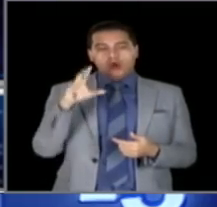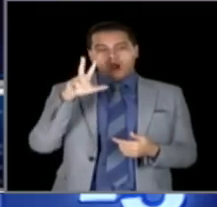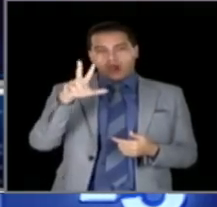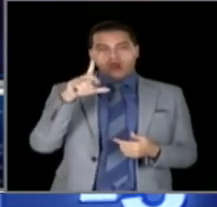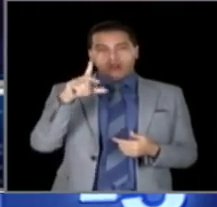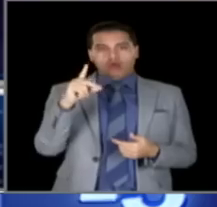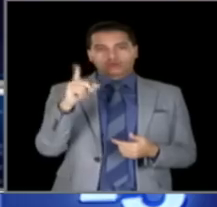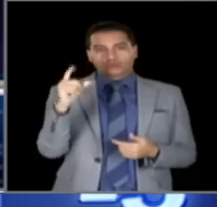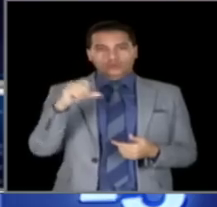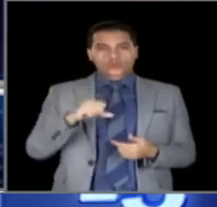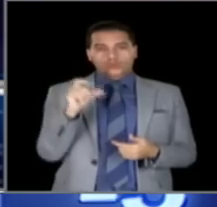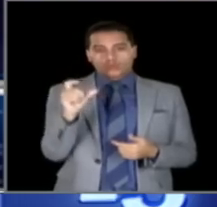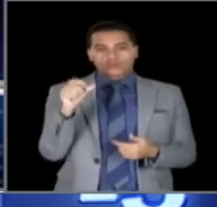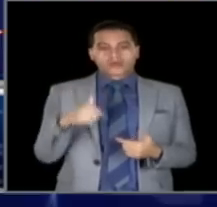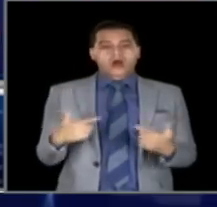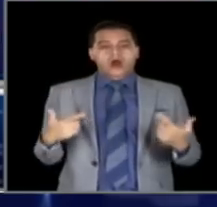1948؟